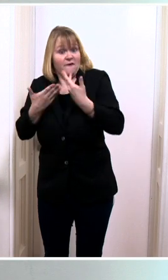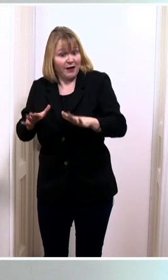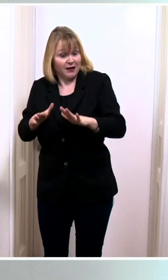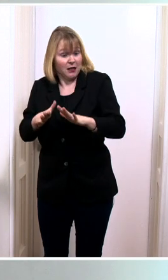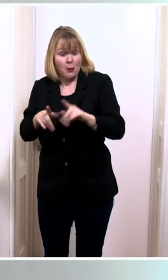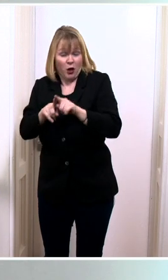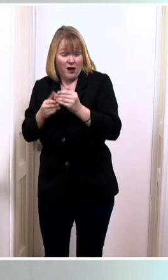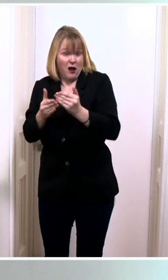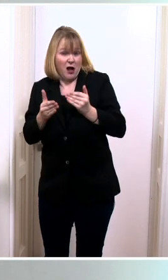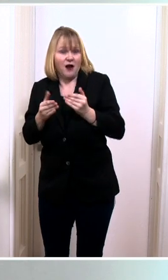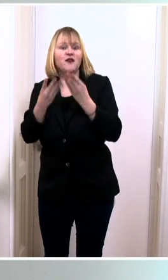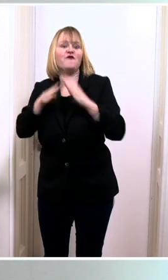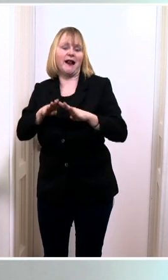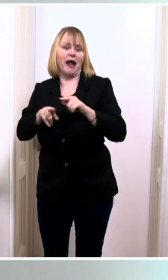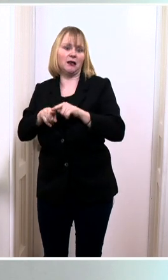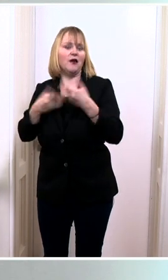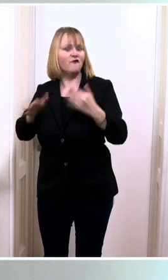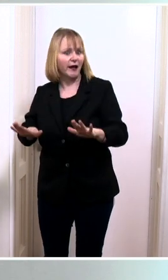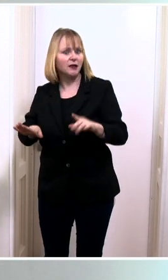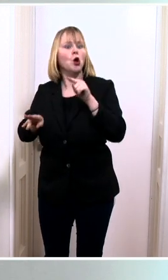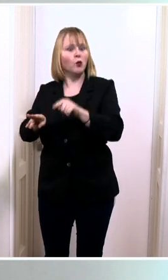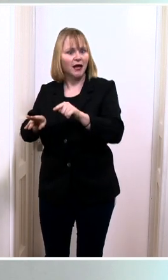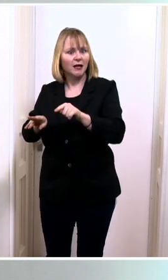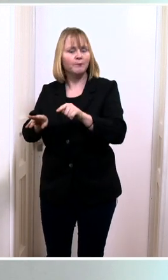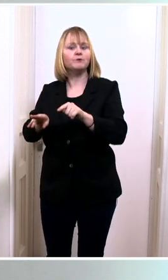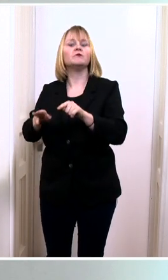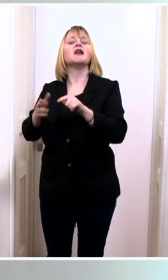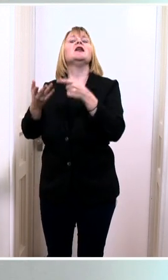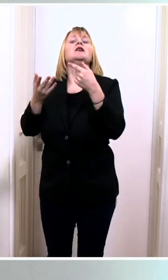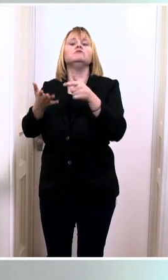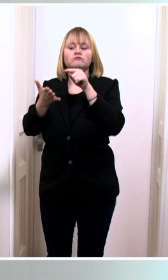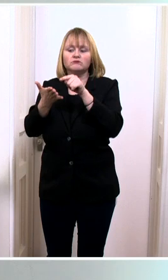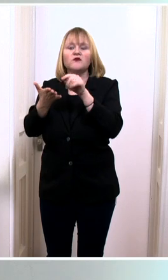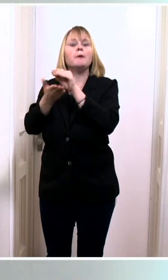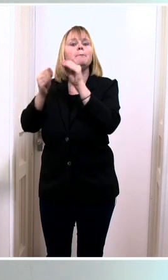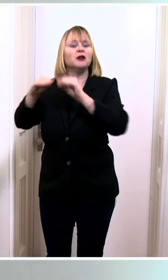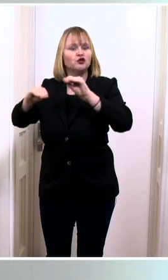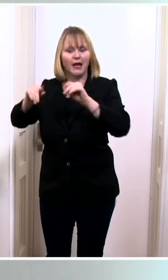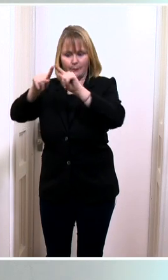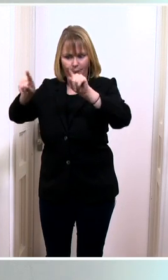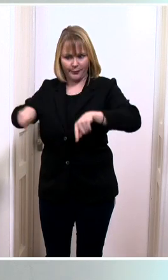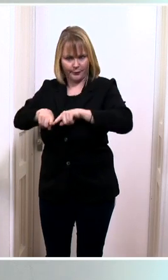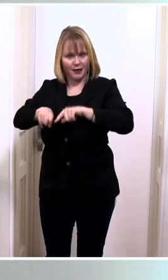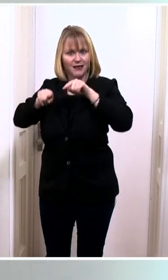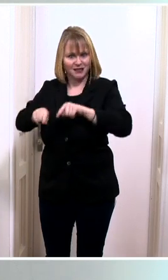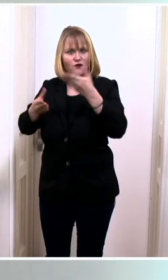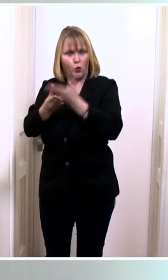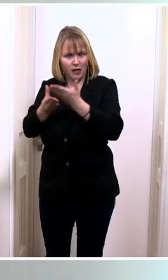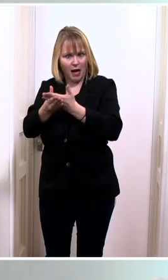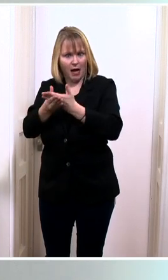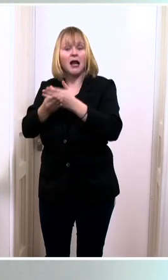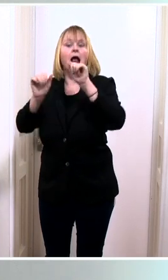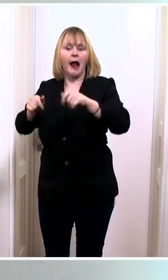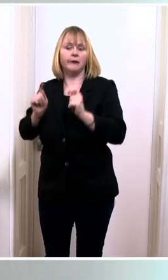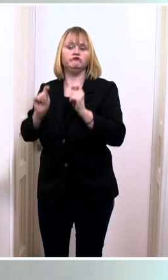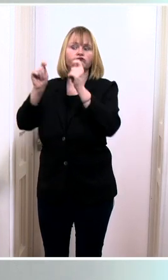Weihnachten erteilt. Diese Beipackzettel standen dann kurz nach Weihnachten zur Verfügung und nur mit diesen Unterlagen konnte man dann